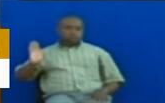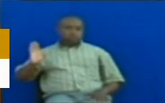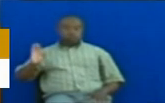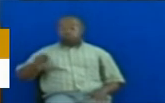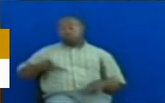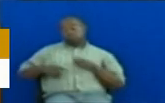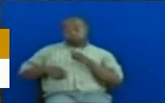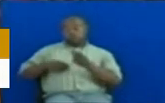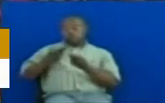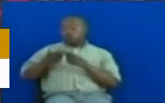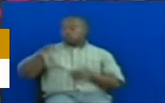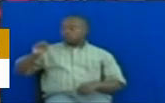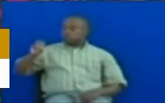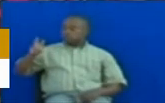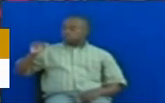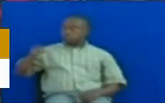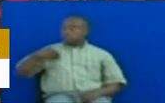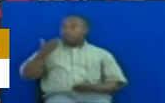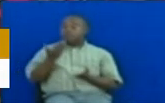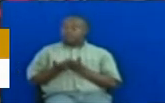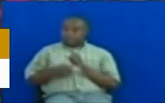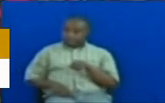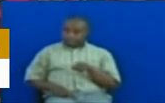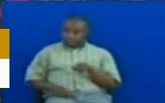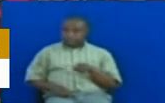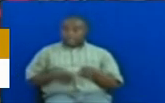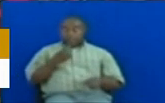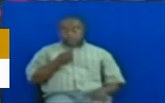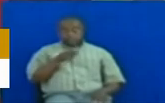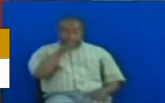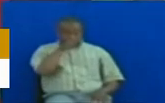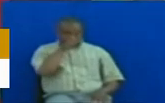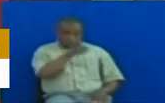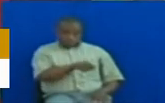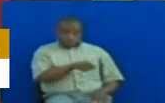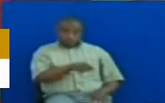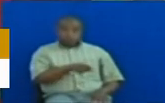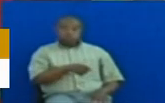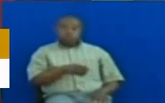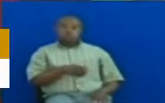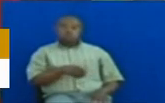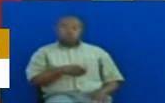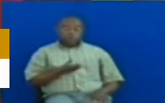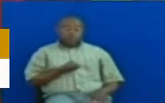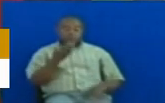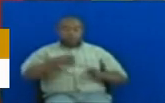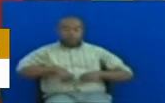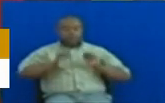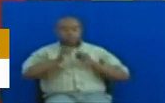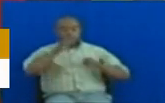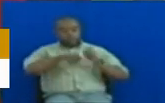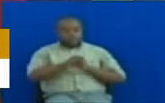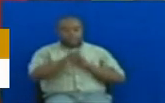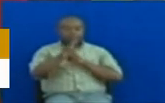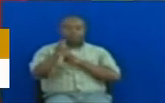alichopendekeza authority ambayo imepewa mamlaka ya kuingia mikataba kama ambavyo